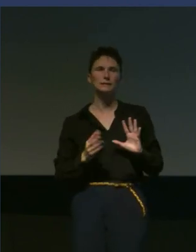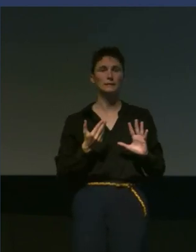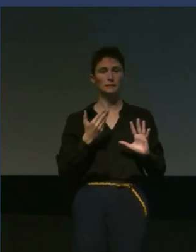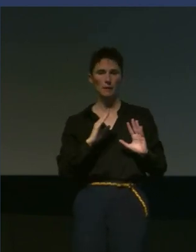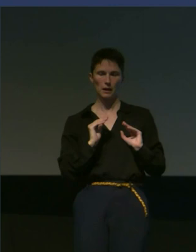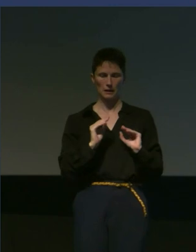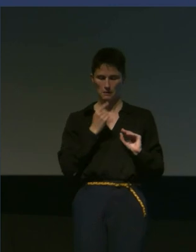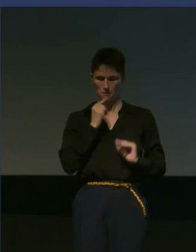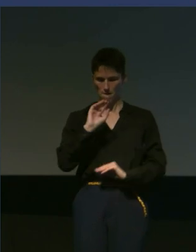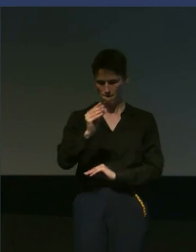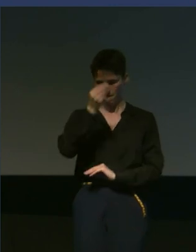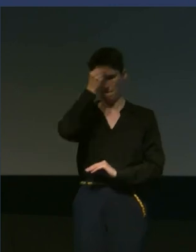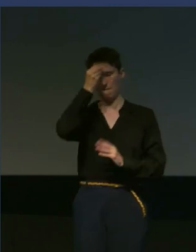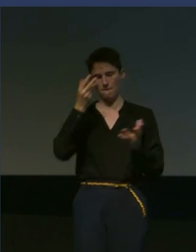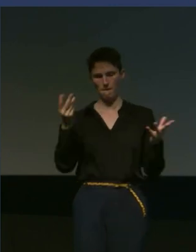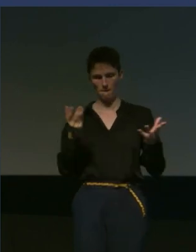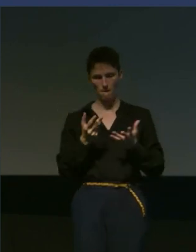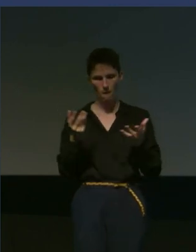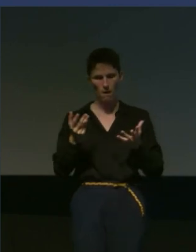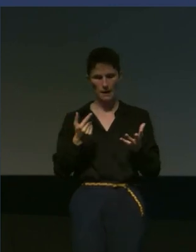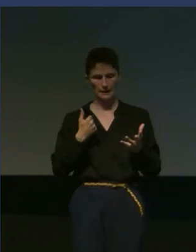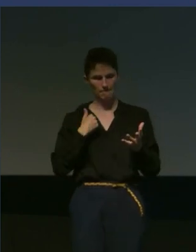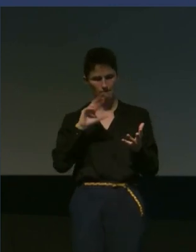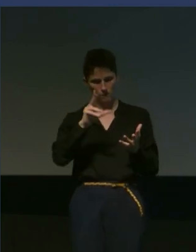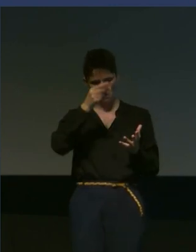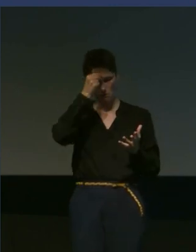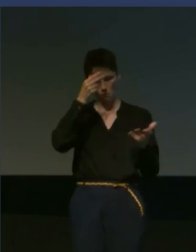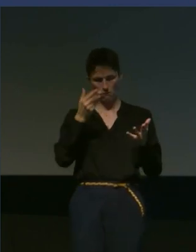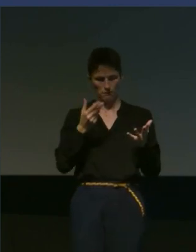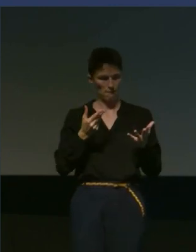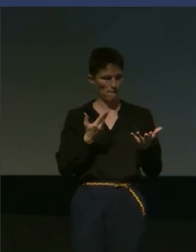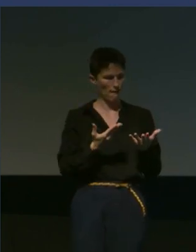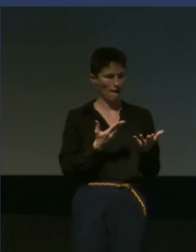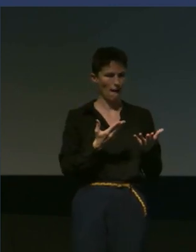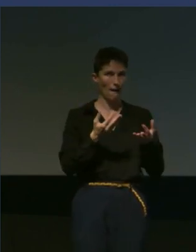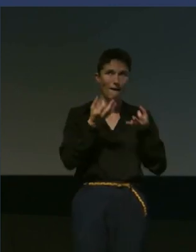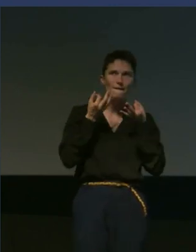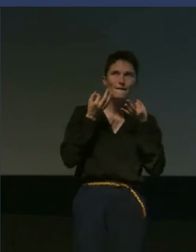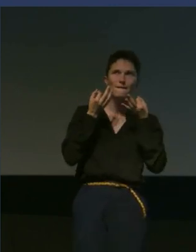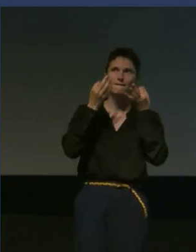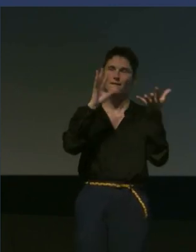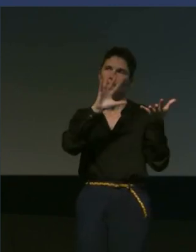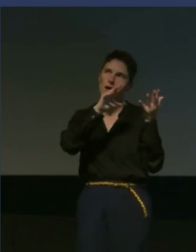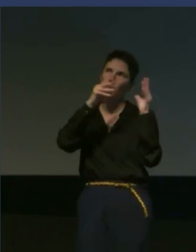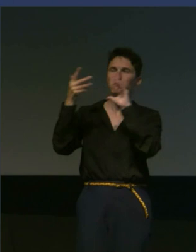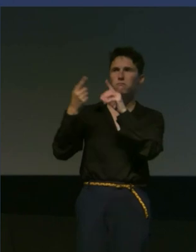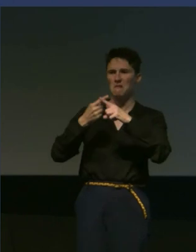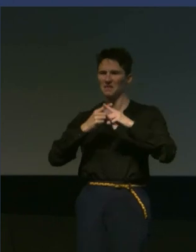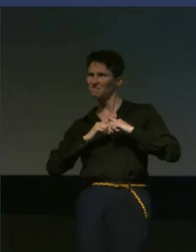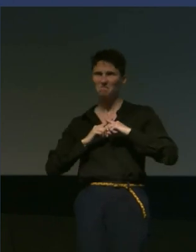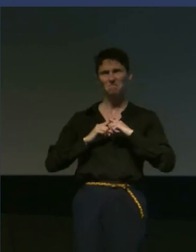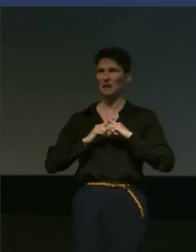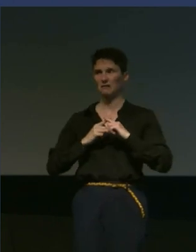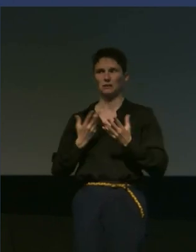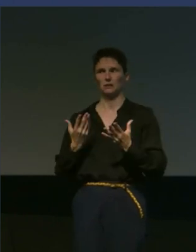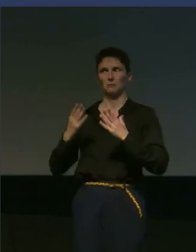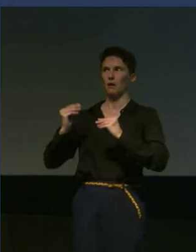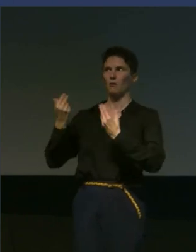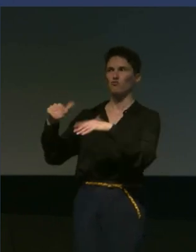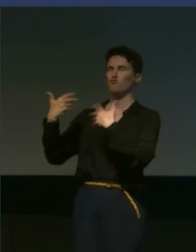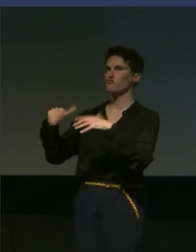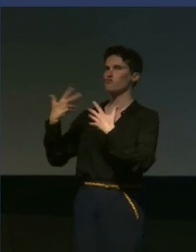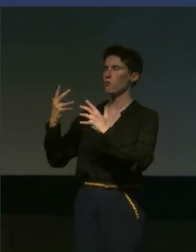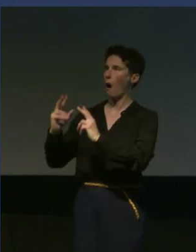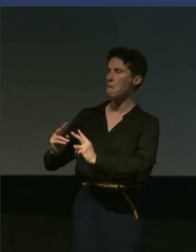prendre conscience aussi de toute la mesure, enfin, toute la place que prend le scepticisme aujourd'hui. Qui remet en